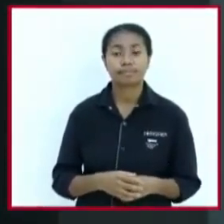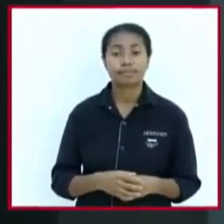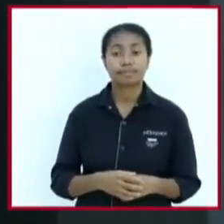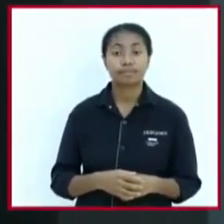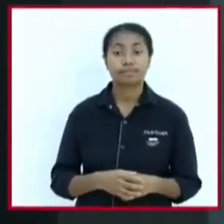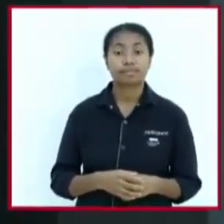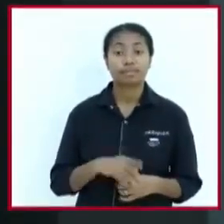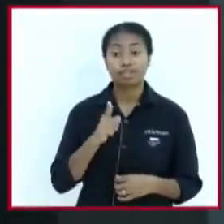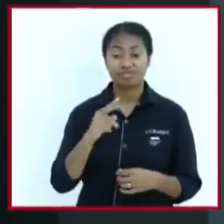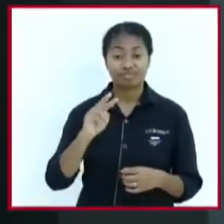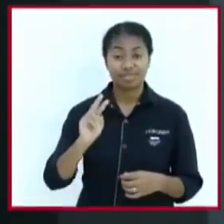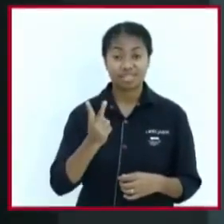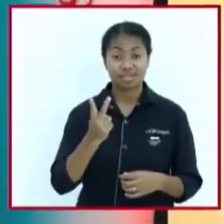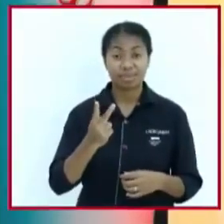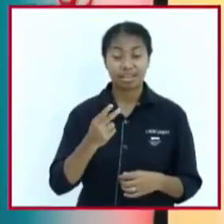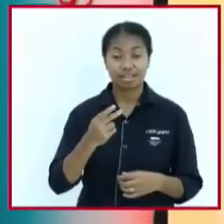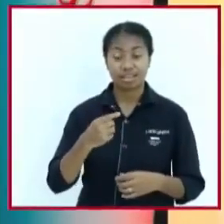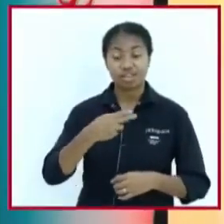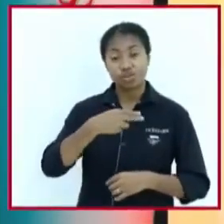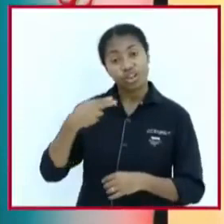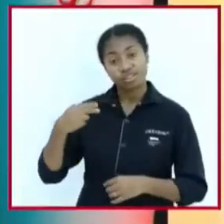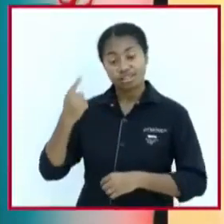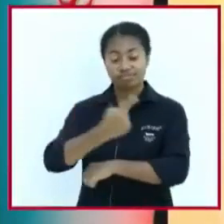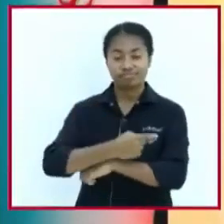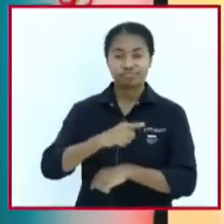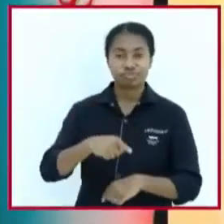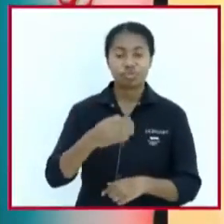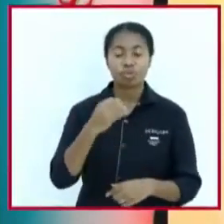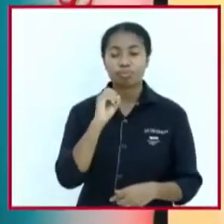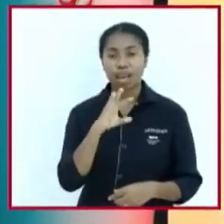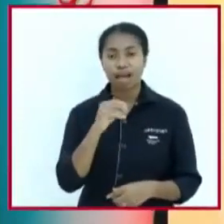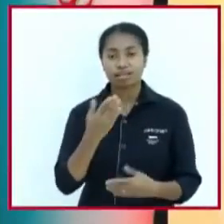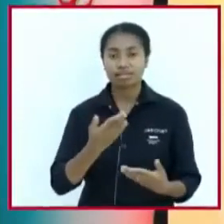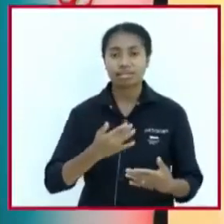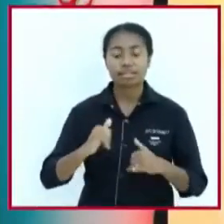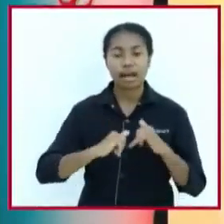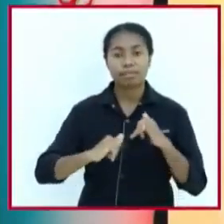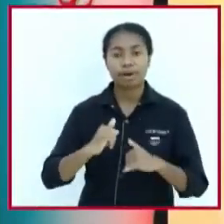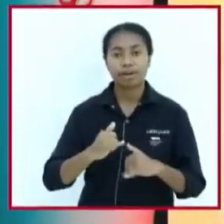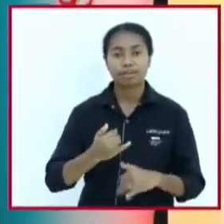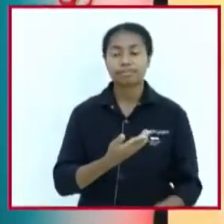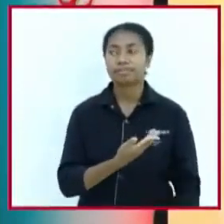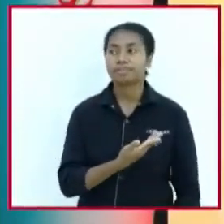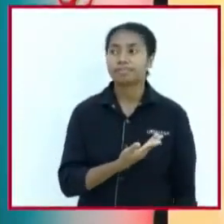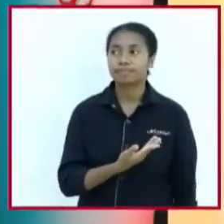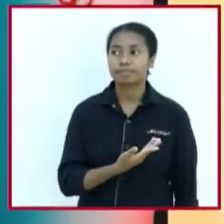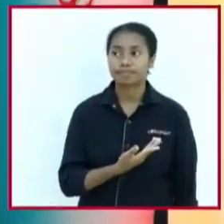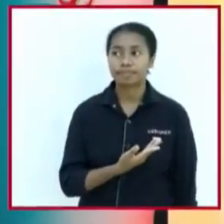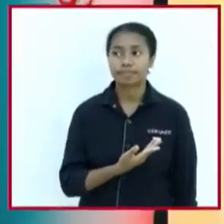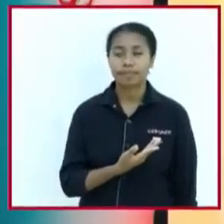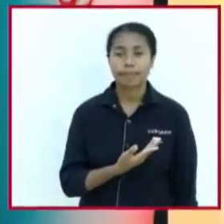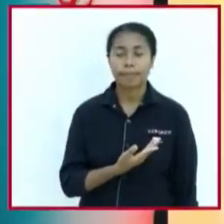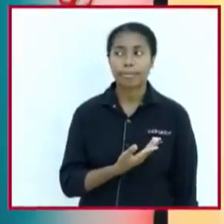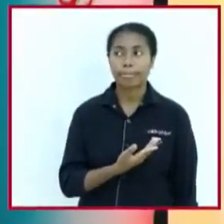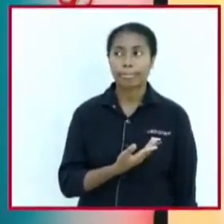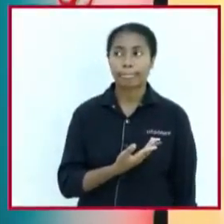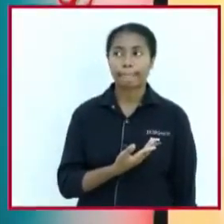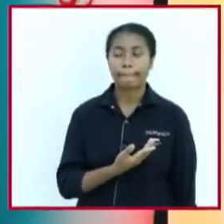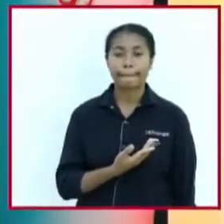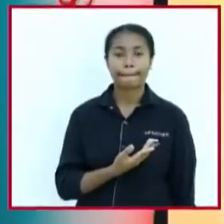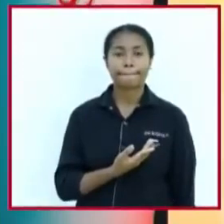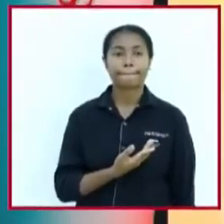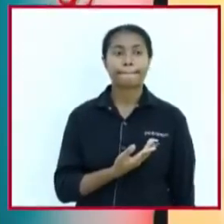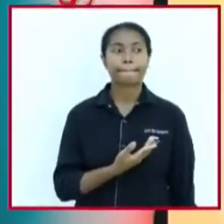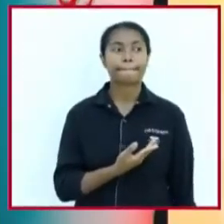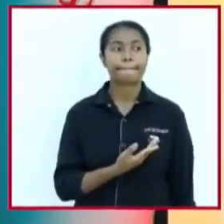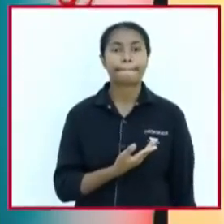Hai terjemahan Indonesia bisa dibilang begini alangkah besarnya kemenangan yang dicapai oleh semua orang itu karena iman mereka namun mereka tidak